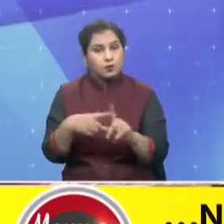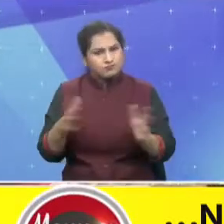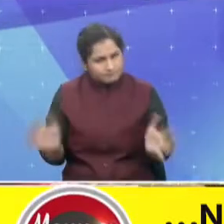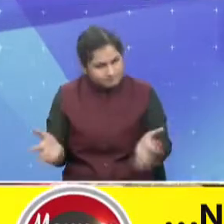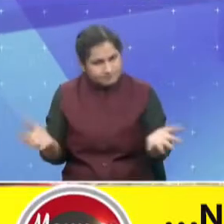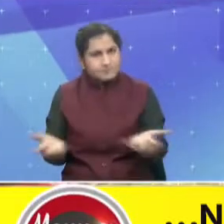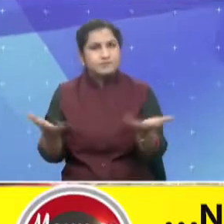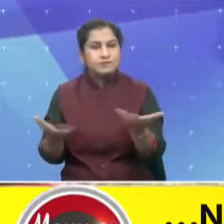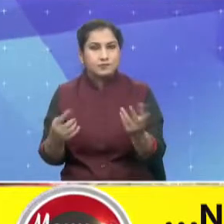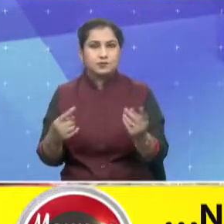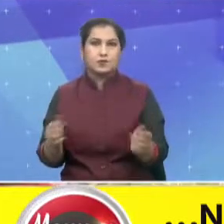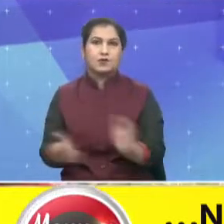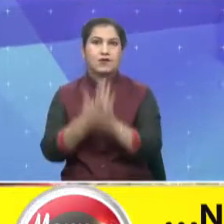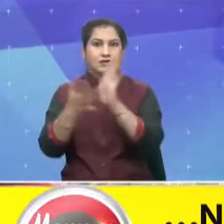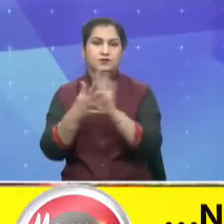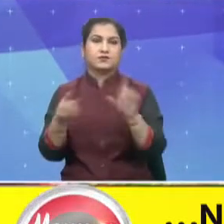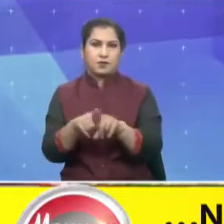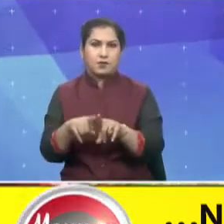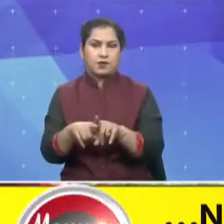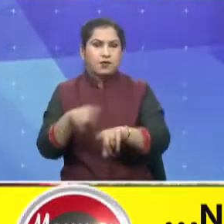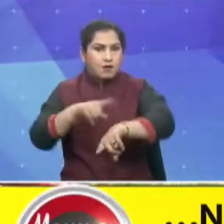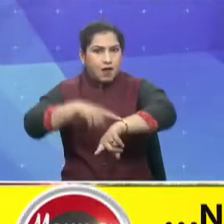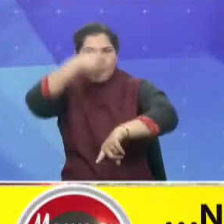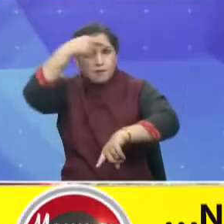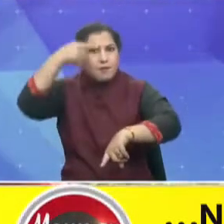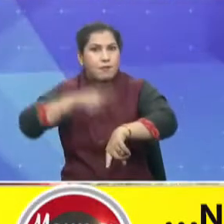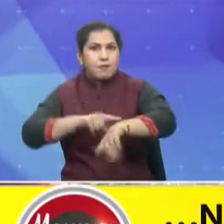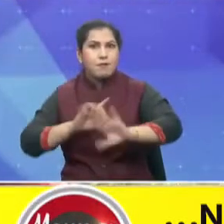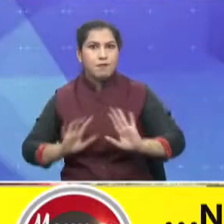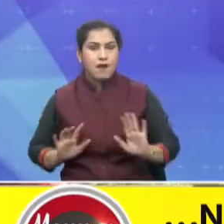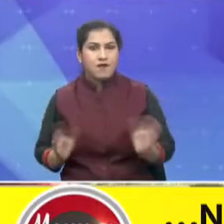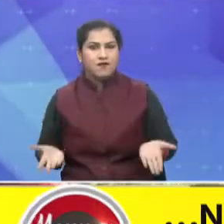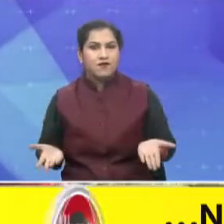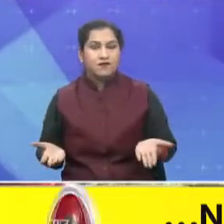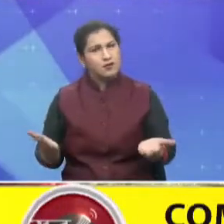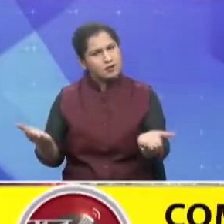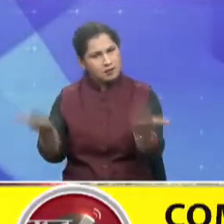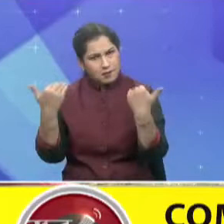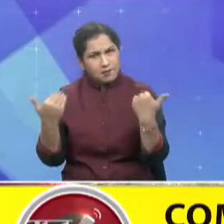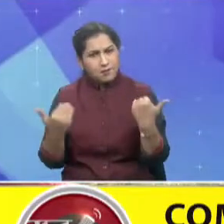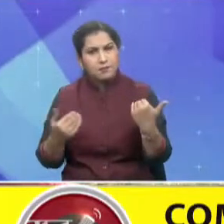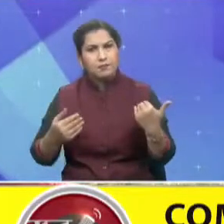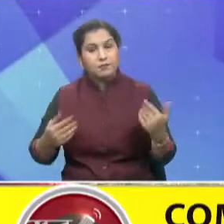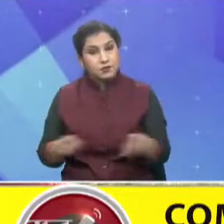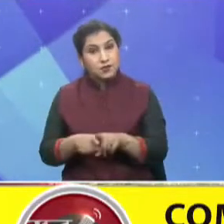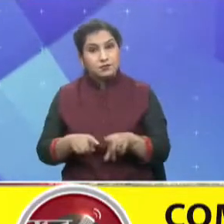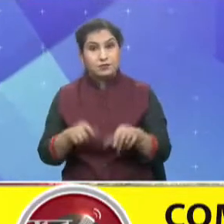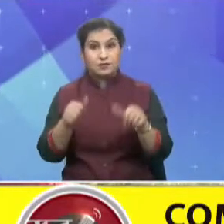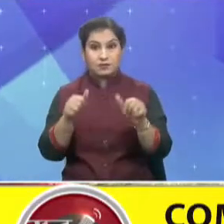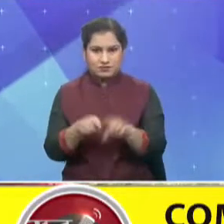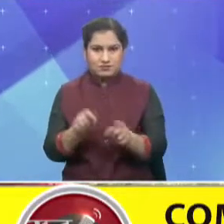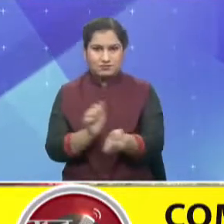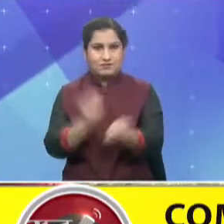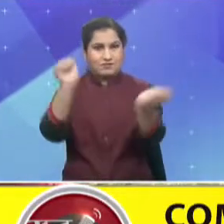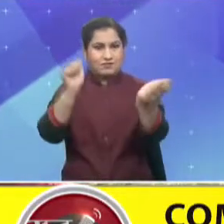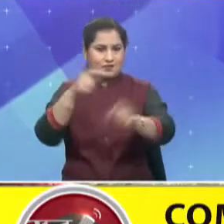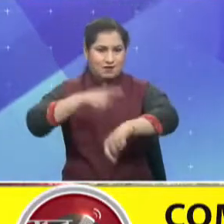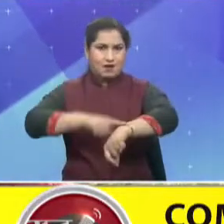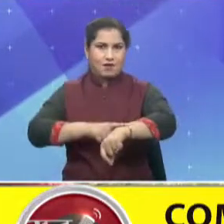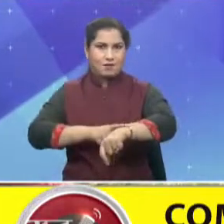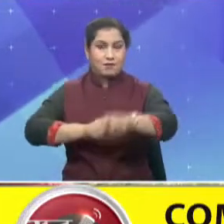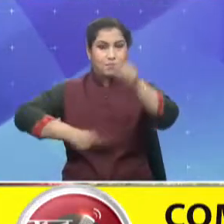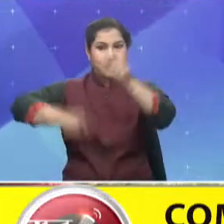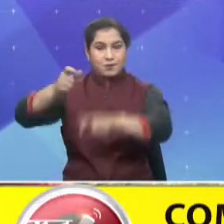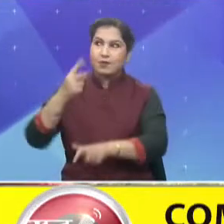प्रेरक उत्सव है, प्रेरक अवसर है। आइए स्वतंत्रता संग्राम की महान विभूतियों